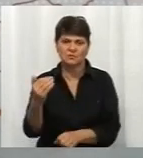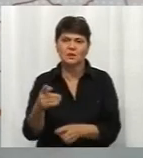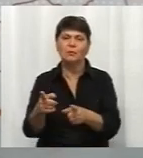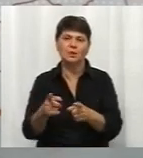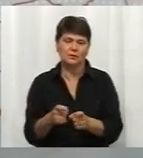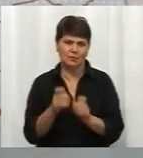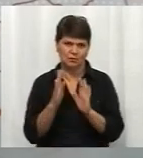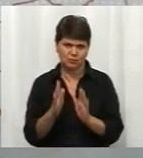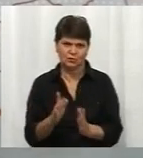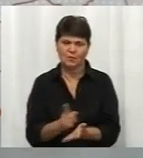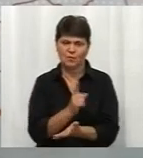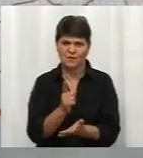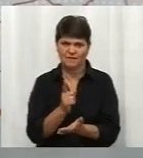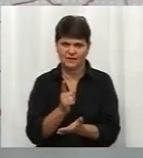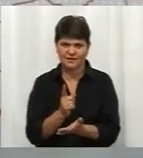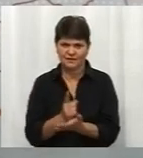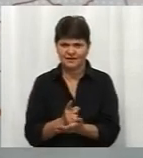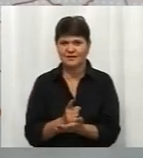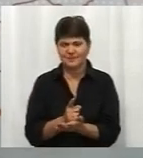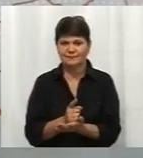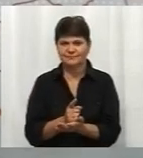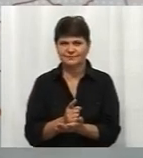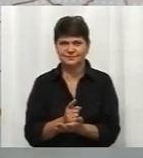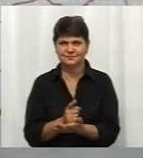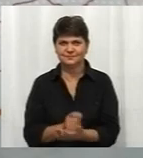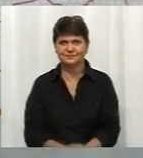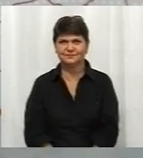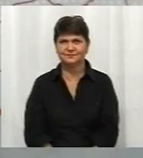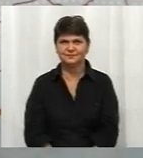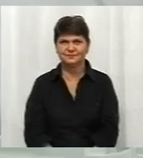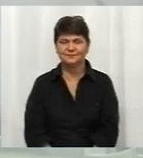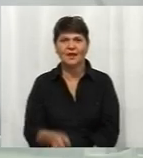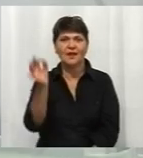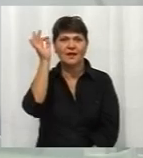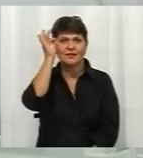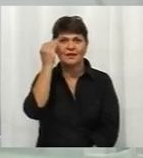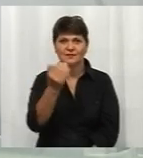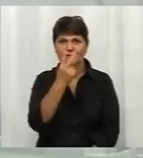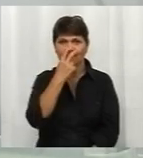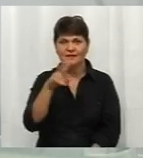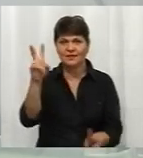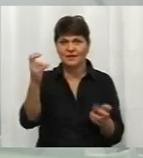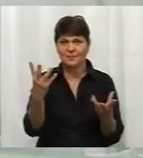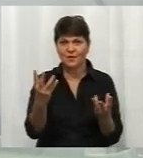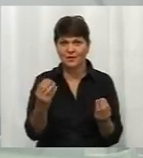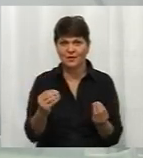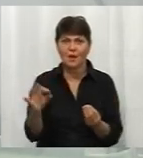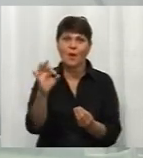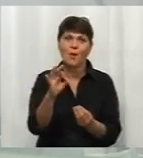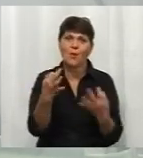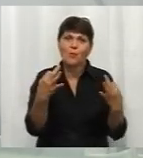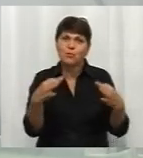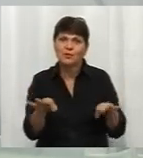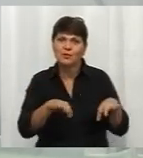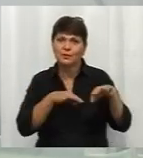Притягуватися повинні повинні вони притягуватися. Нагадаю, ви дивилися тему дня про те, чи